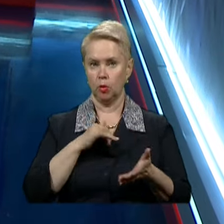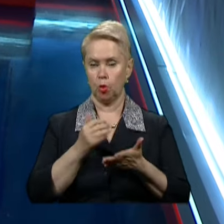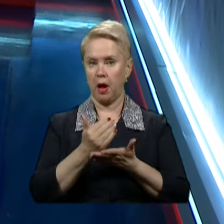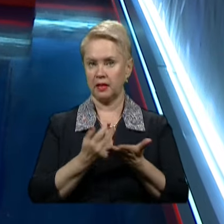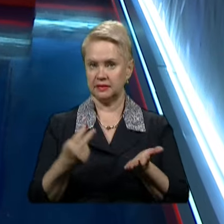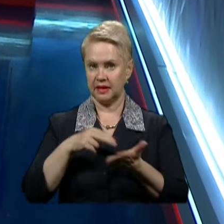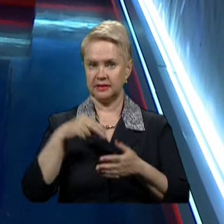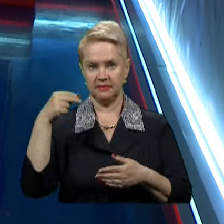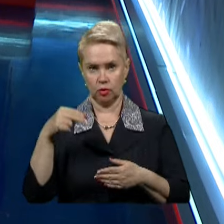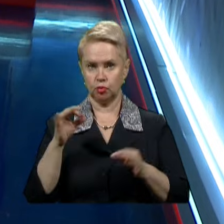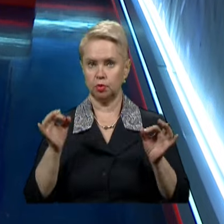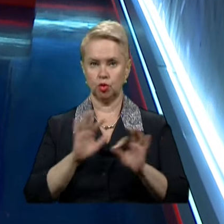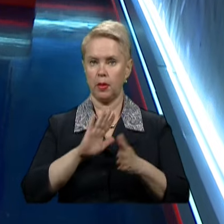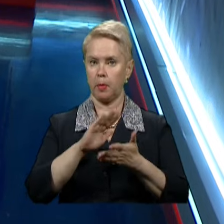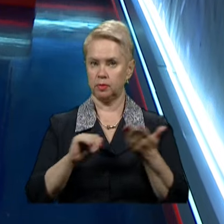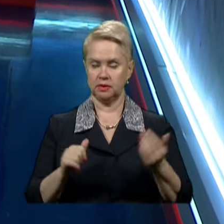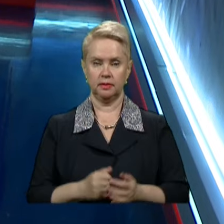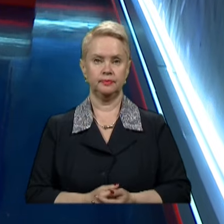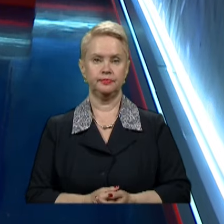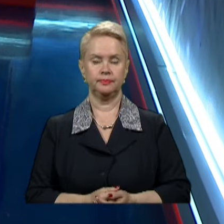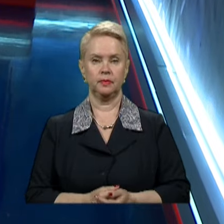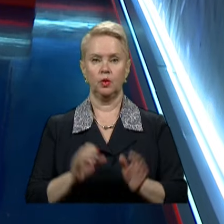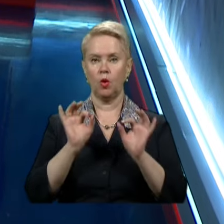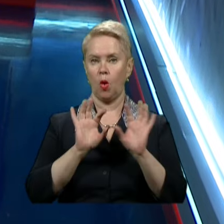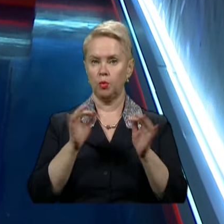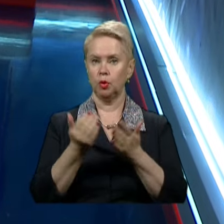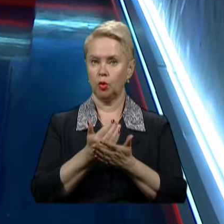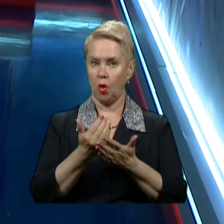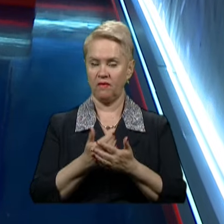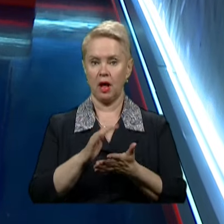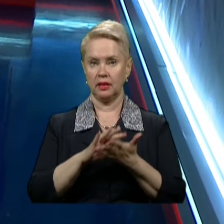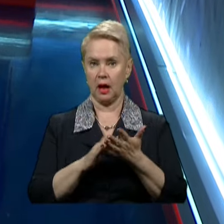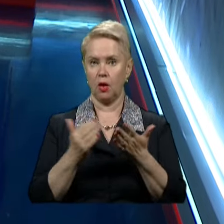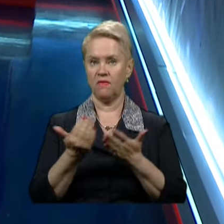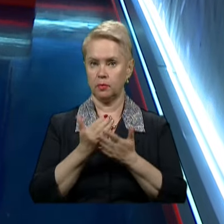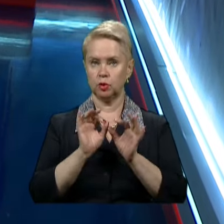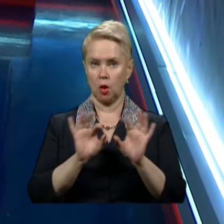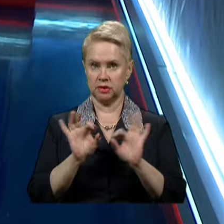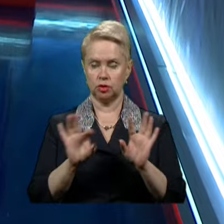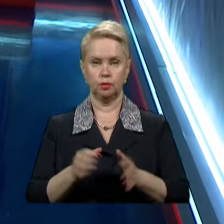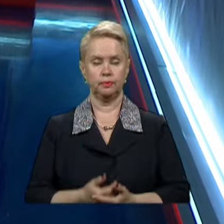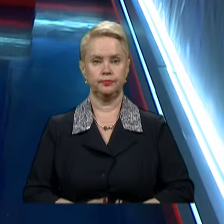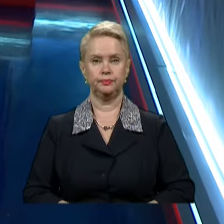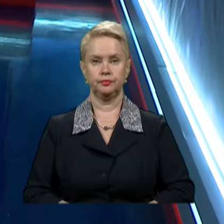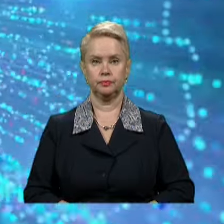наш YouTube-канал, ставте дзвіночок, аби нічого не пропустити, та коментуйте новини. А далі у випуску розкажемо.